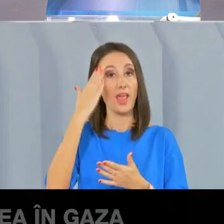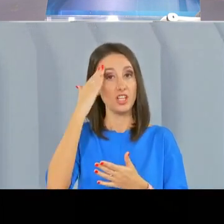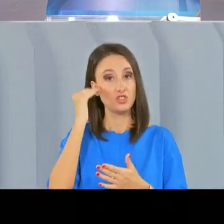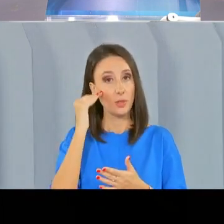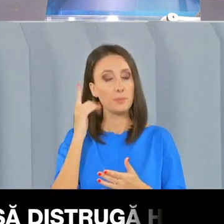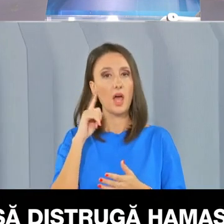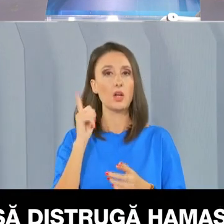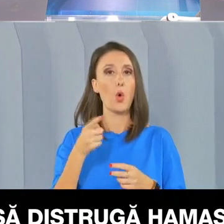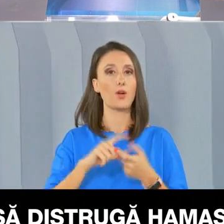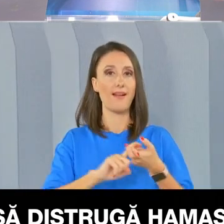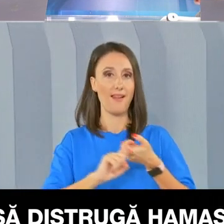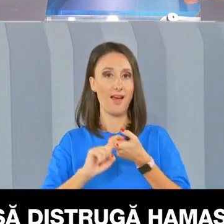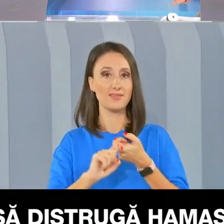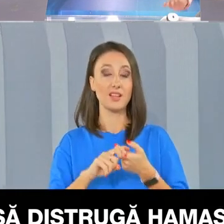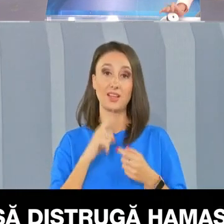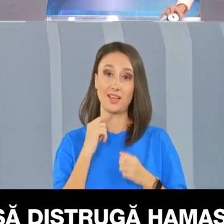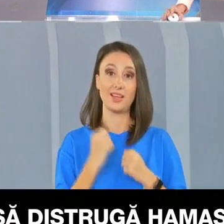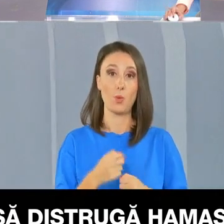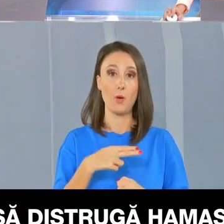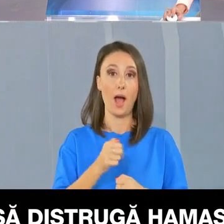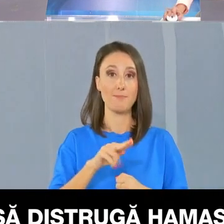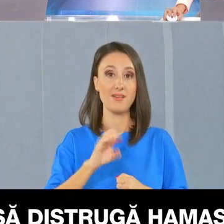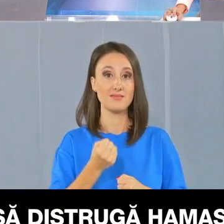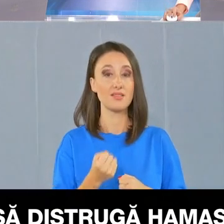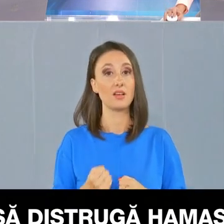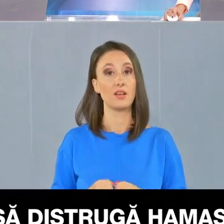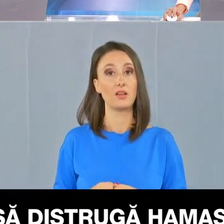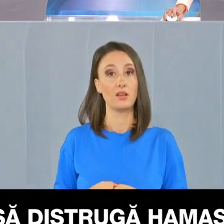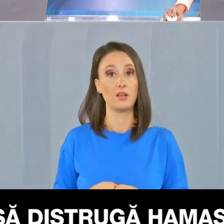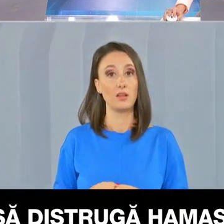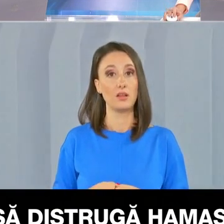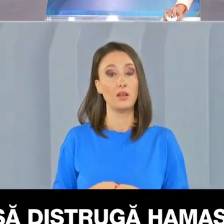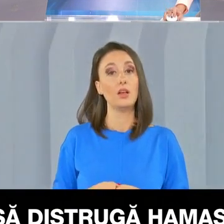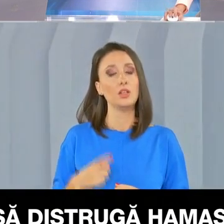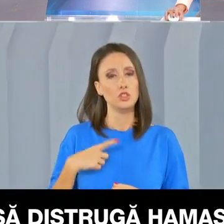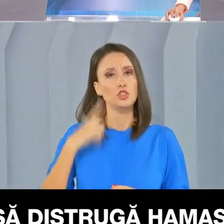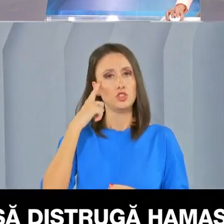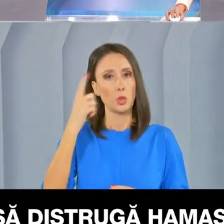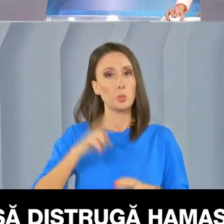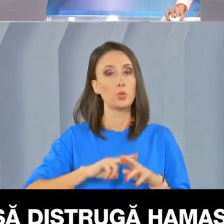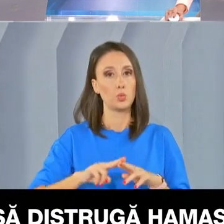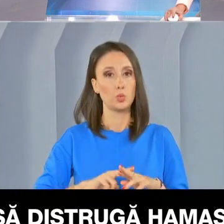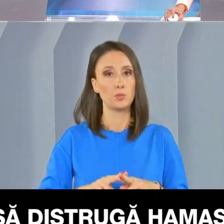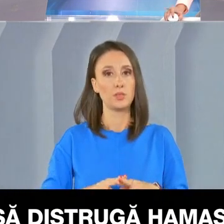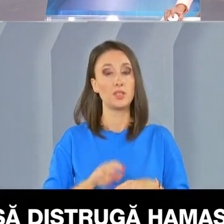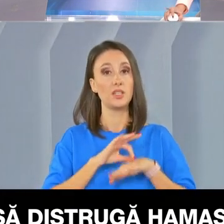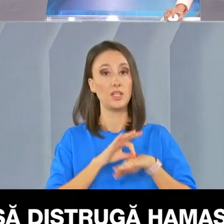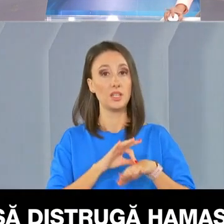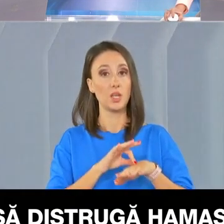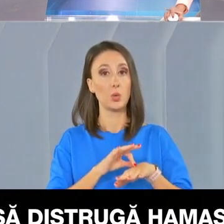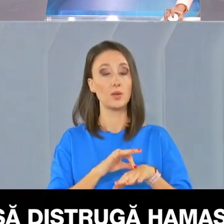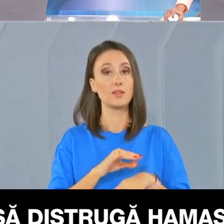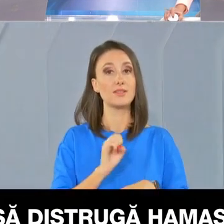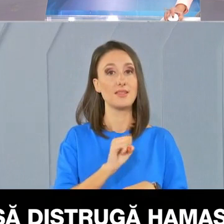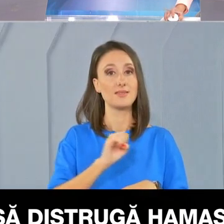relație destul de dificilă cu Hamasul. Hamasul, în fond, la origine sunt frații musulmani și știm cum liderul egiptean